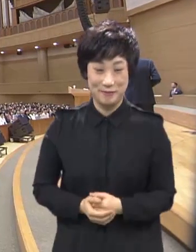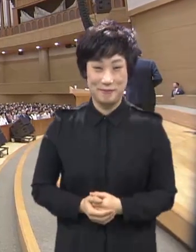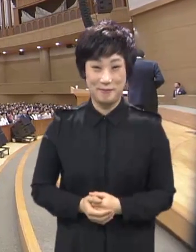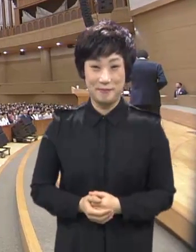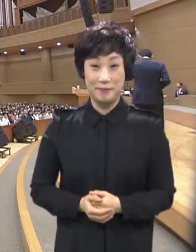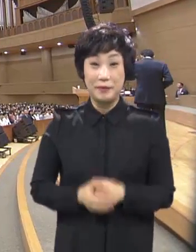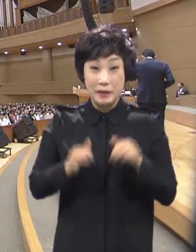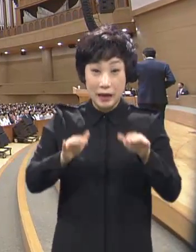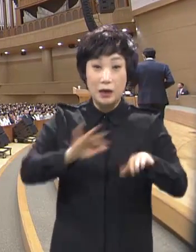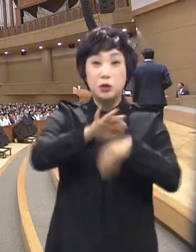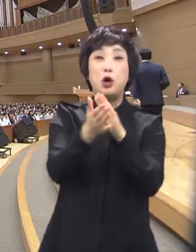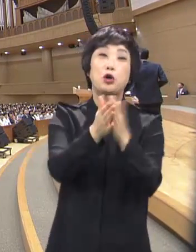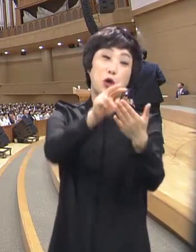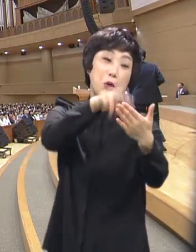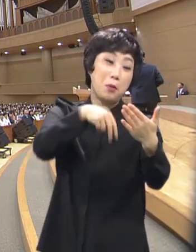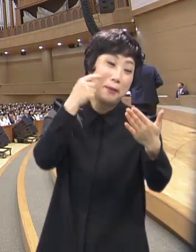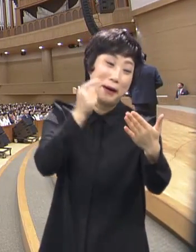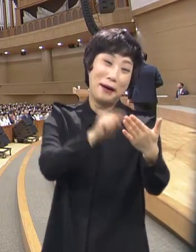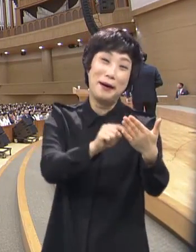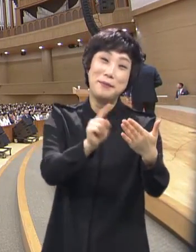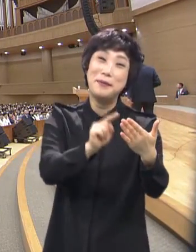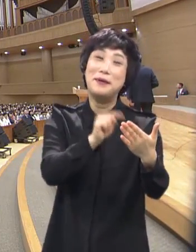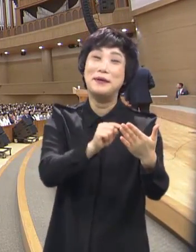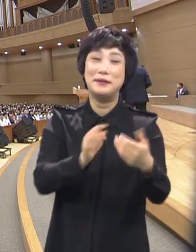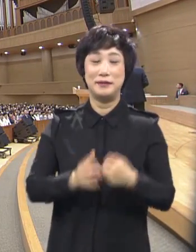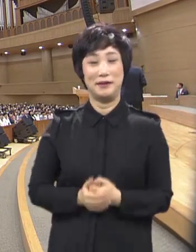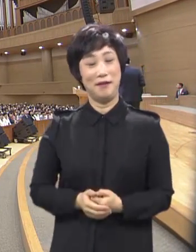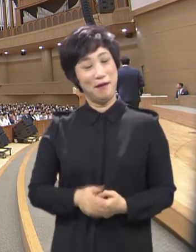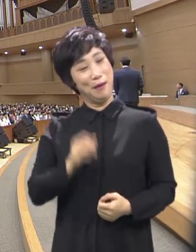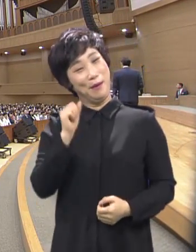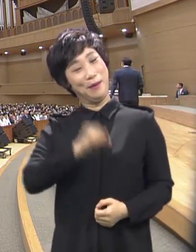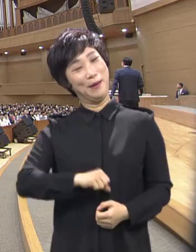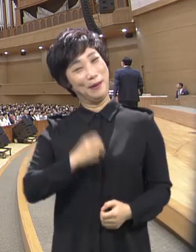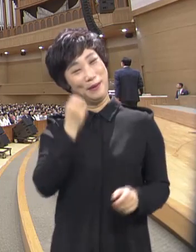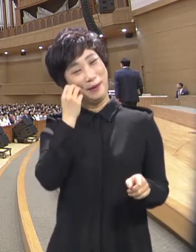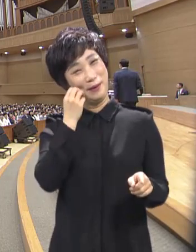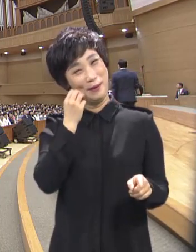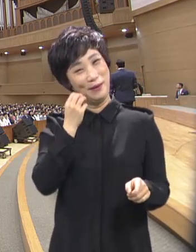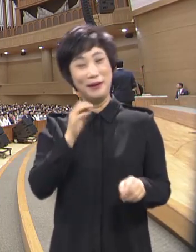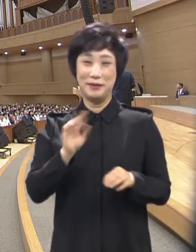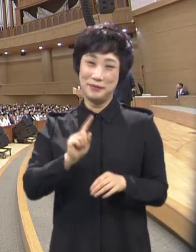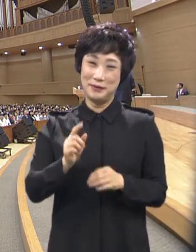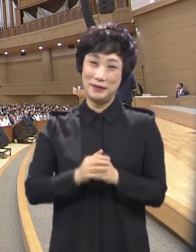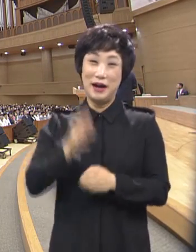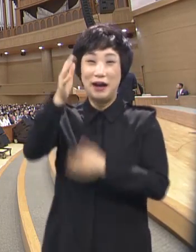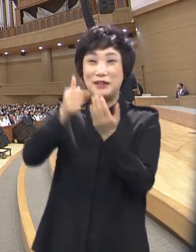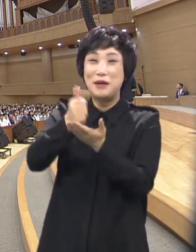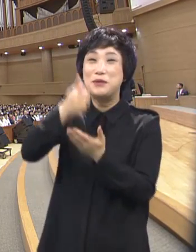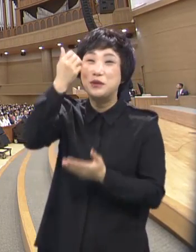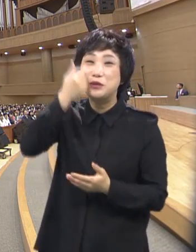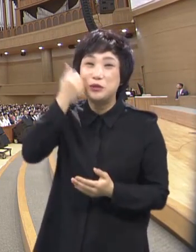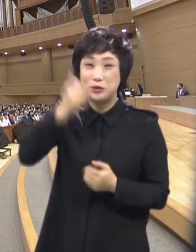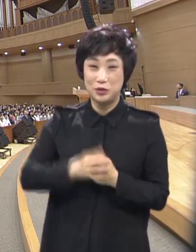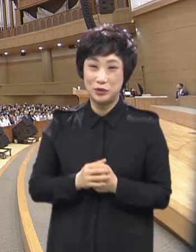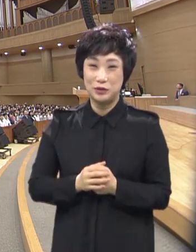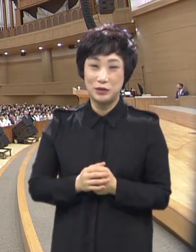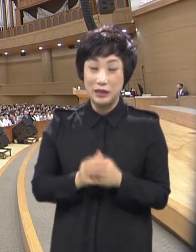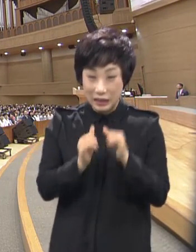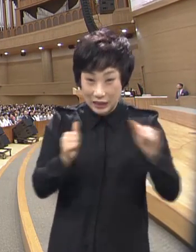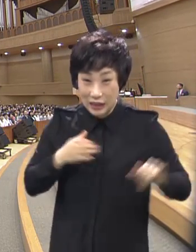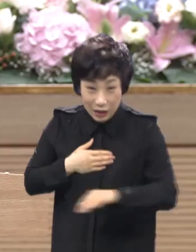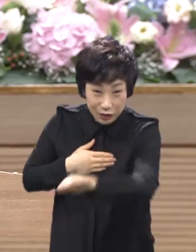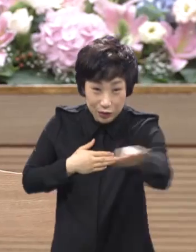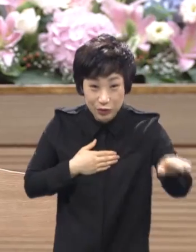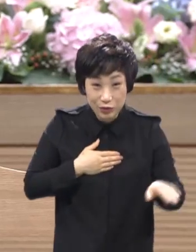그래서 성경을 읽으면 이야, 하나님은 우리